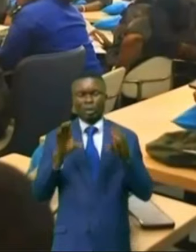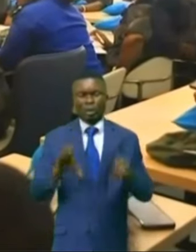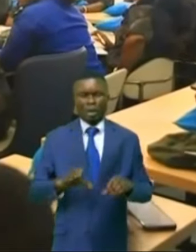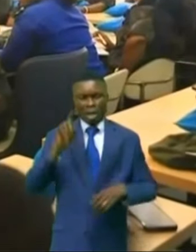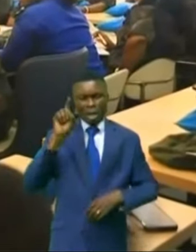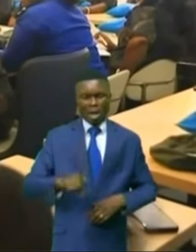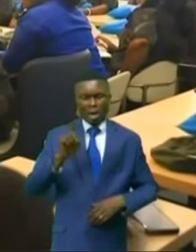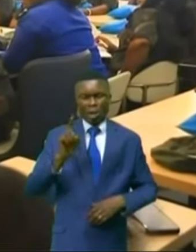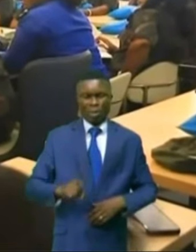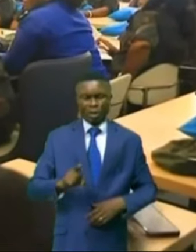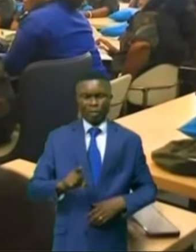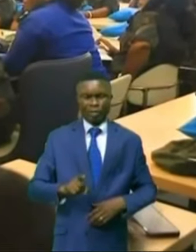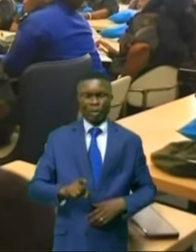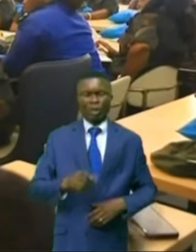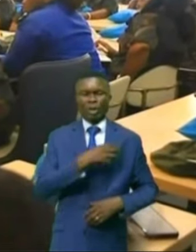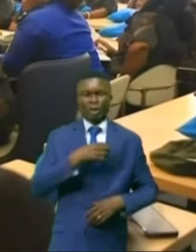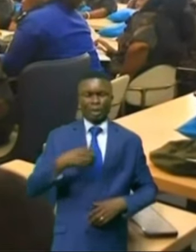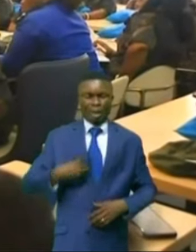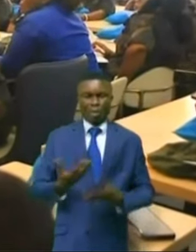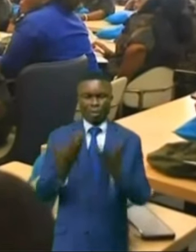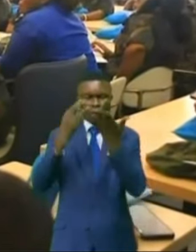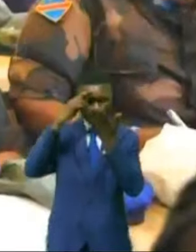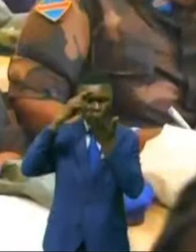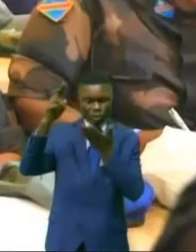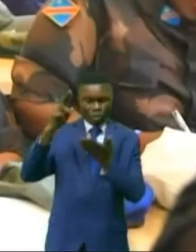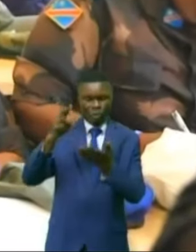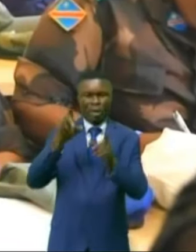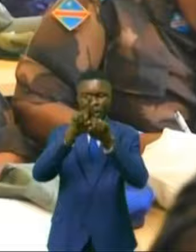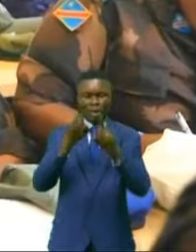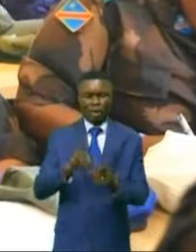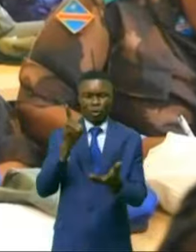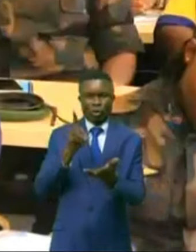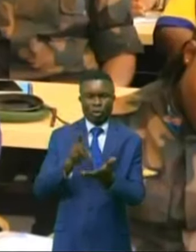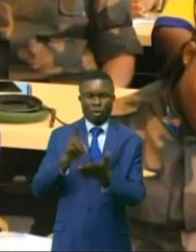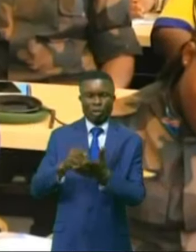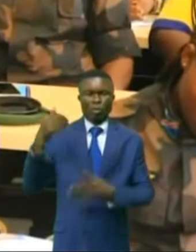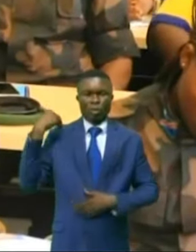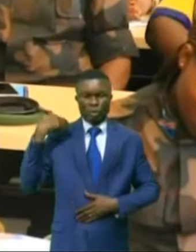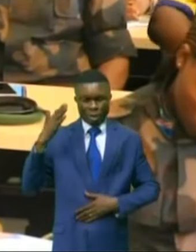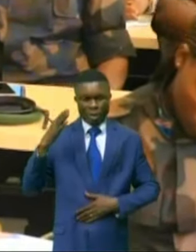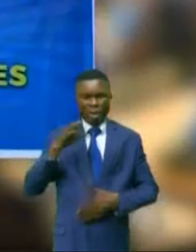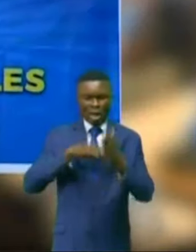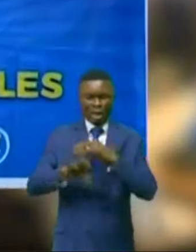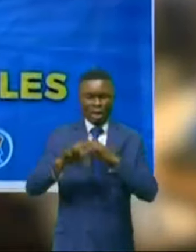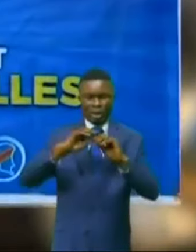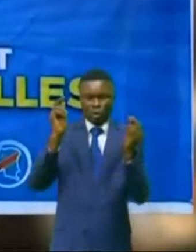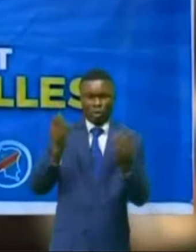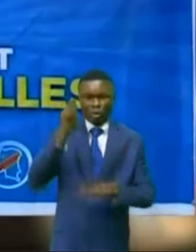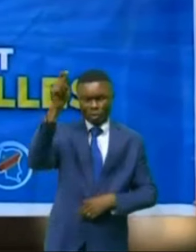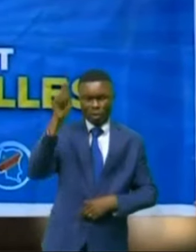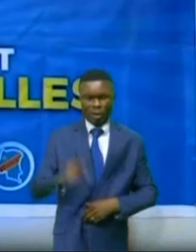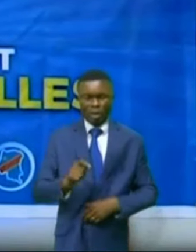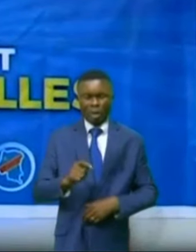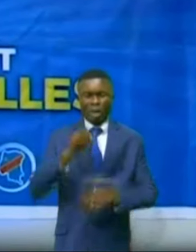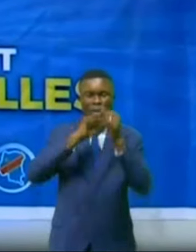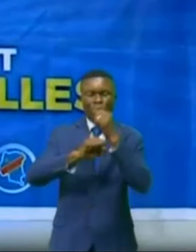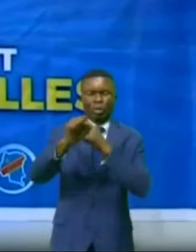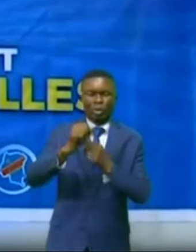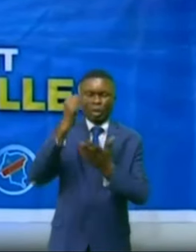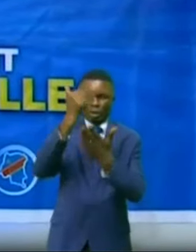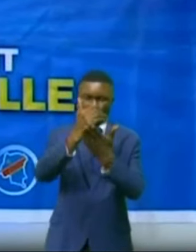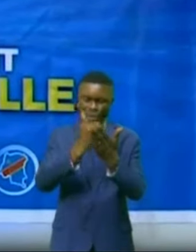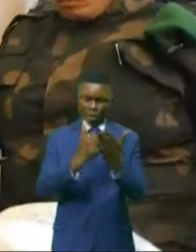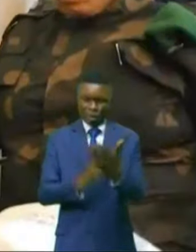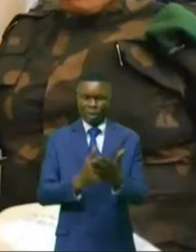cadres universitaires féminins, mais aussi des diplômés d'État. Voilà qui justifie la campagne de recrutement de jeunes filles de 18